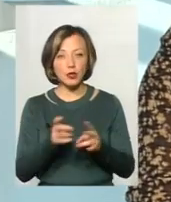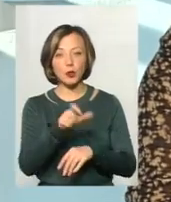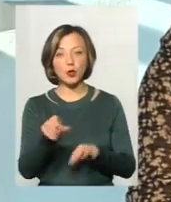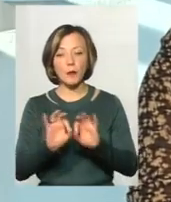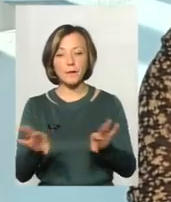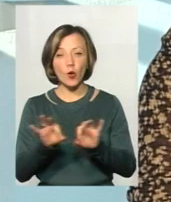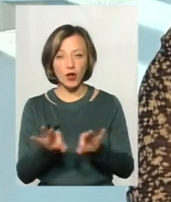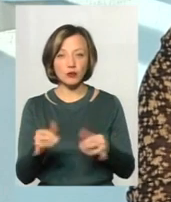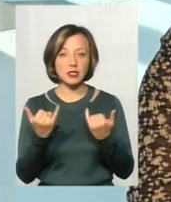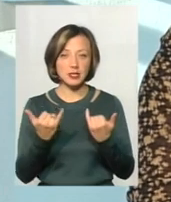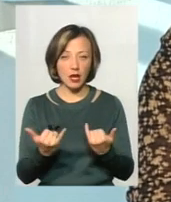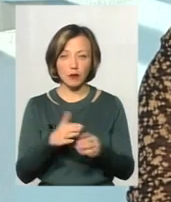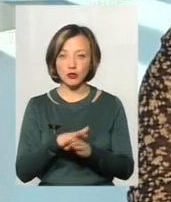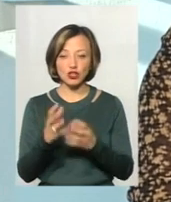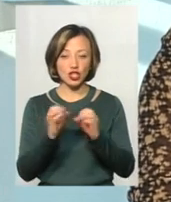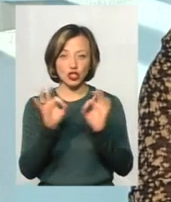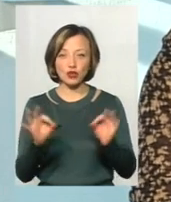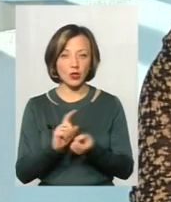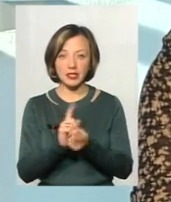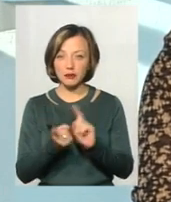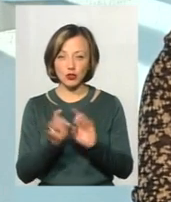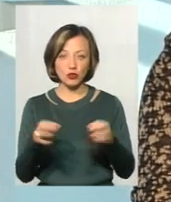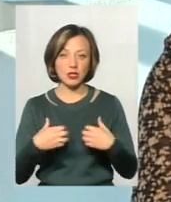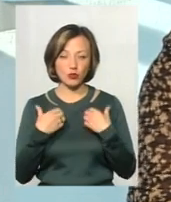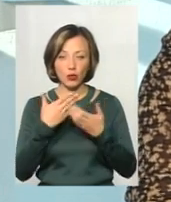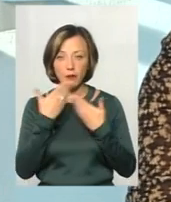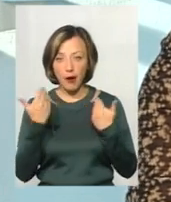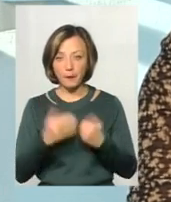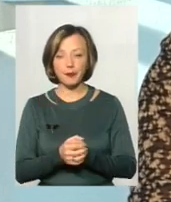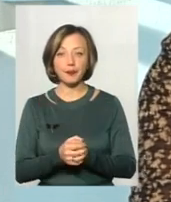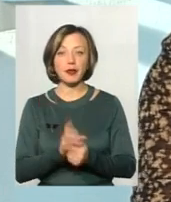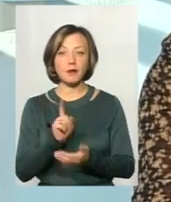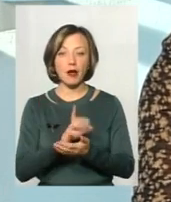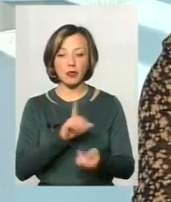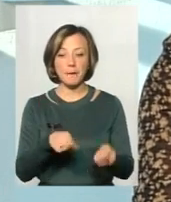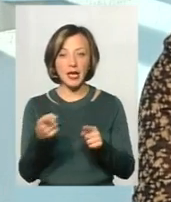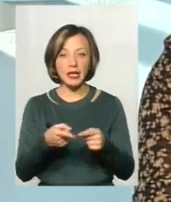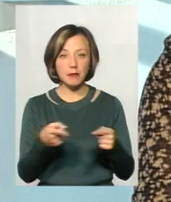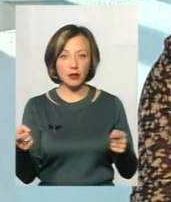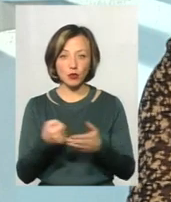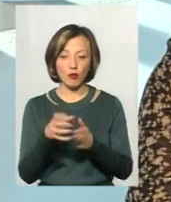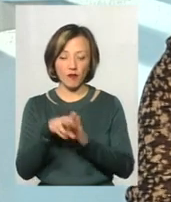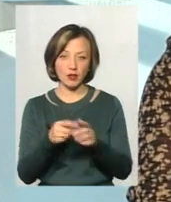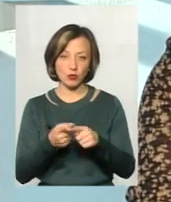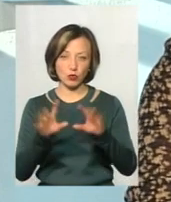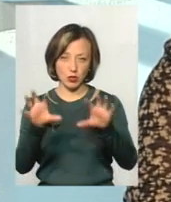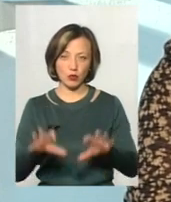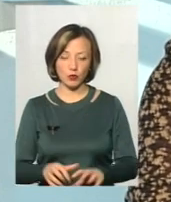людям пояснювати, що зараз абсолютно ще нічого не зміниться, нічого страшного нема. Тобто має бути перехідний період до впровадження цього